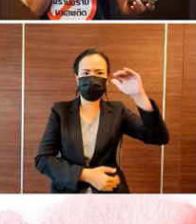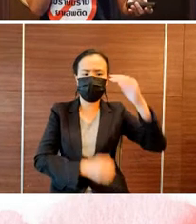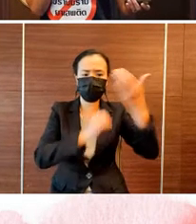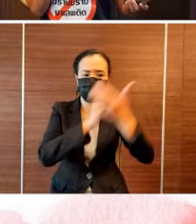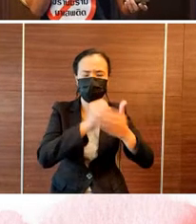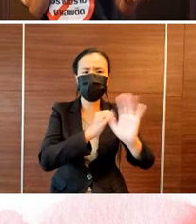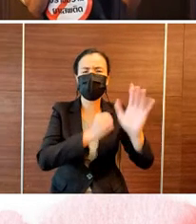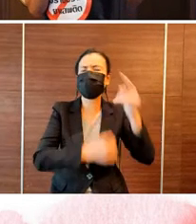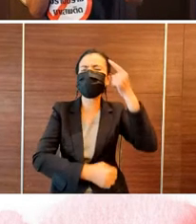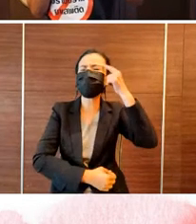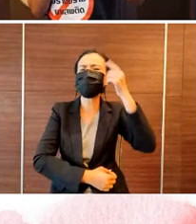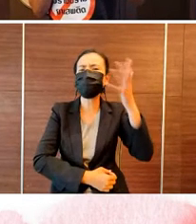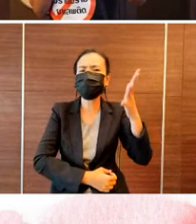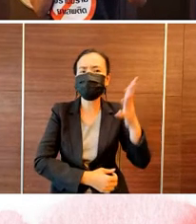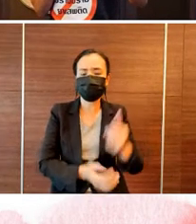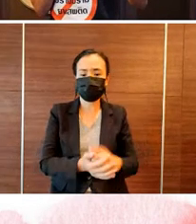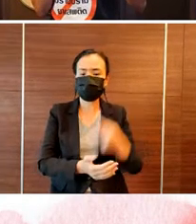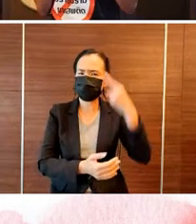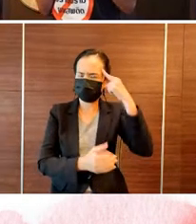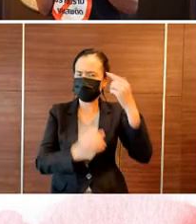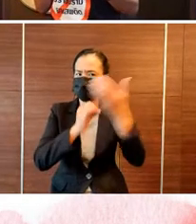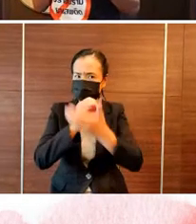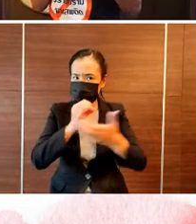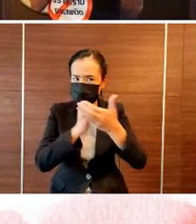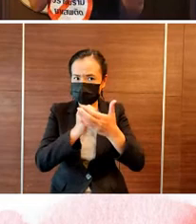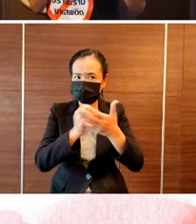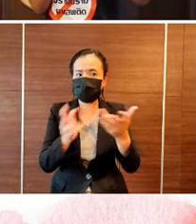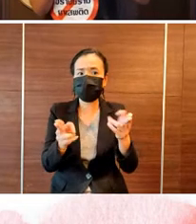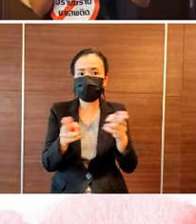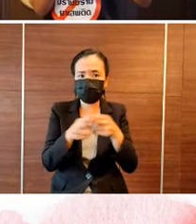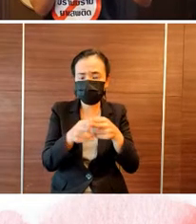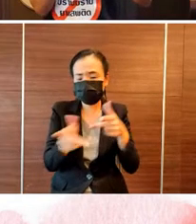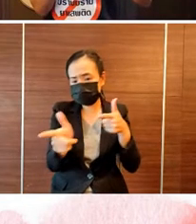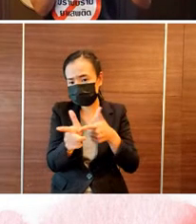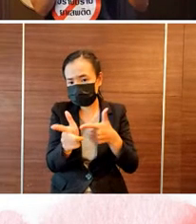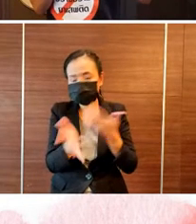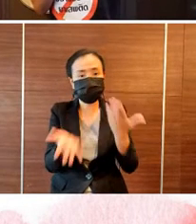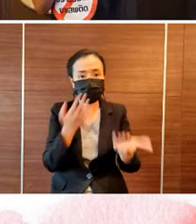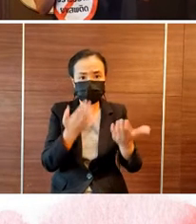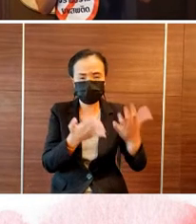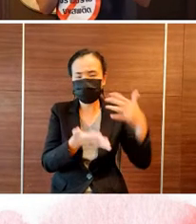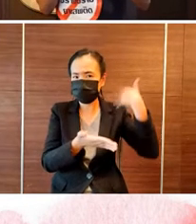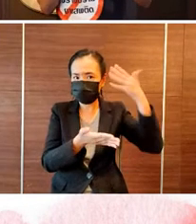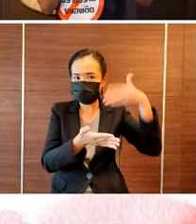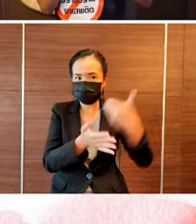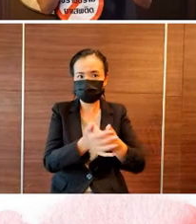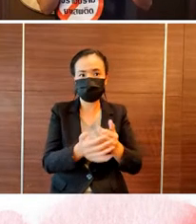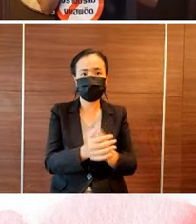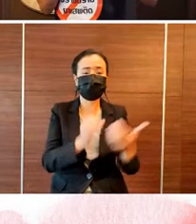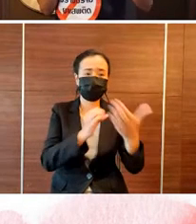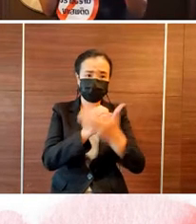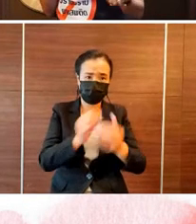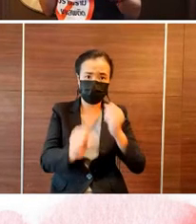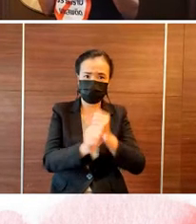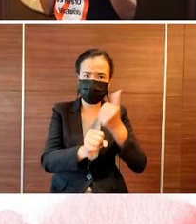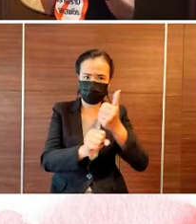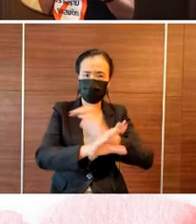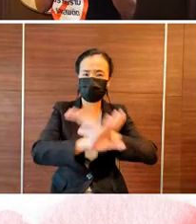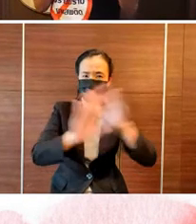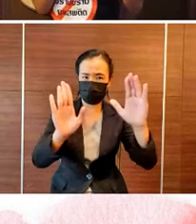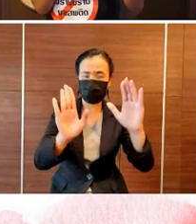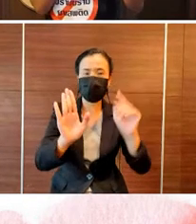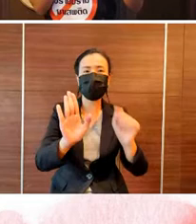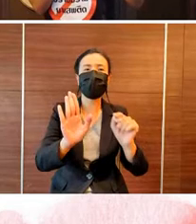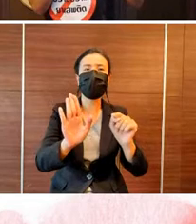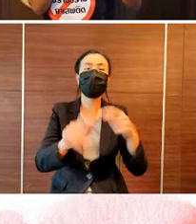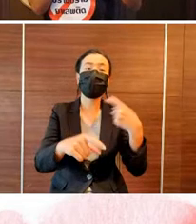ใช้ยาเสพติดการตัดสินใจใช้ยาเสพติดหรือเคมเซ็กก็ตามนะคะมีที่มาที่ไปการเลิกใช้ยาเป็นไปได้ไม่ง่ายแล้วก็ต้อง